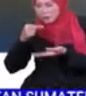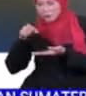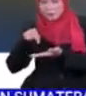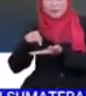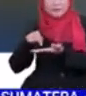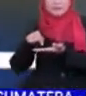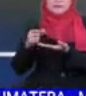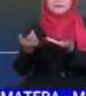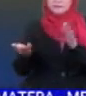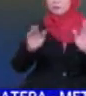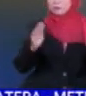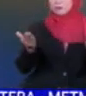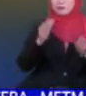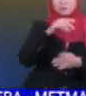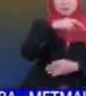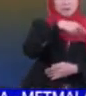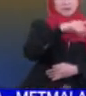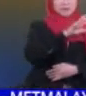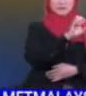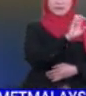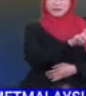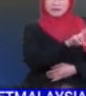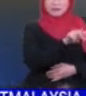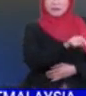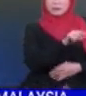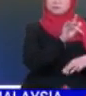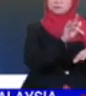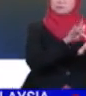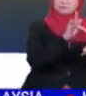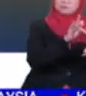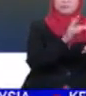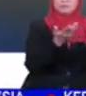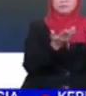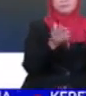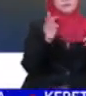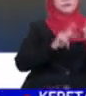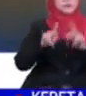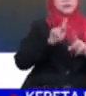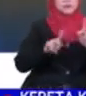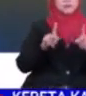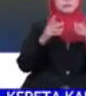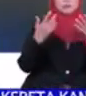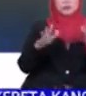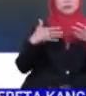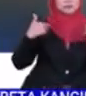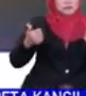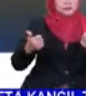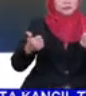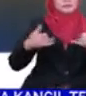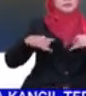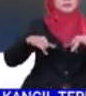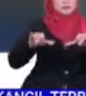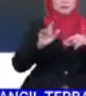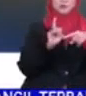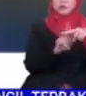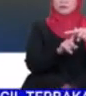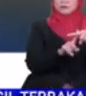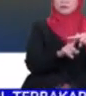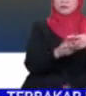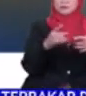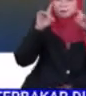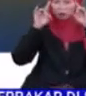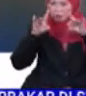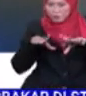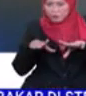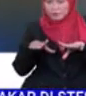tinggi berbanding PCR yang sangat-sangat sensitif. Sampai orang yang dah recover pun masih lagi positif bila